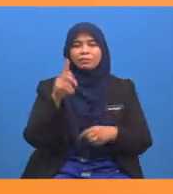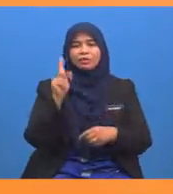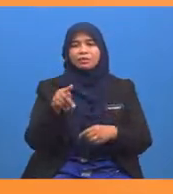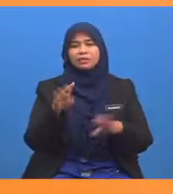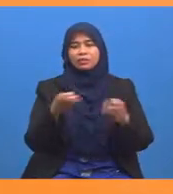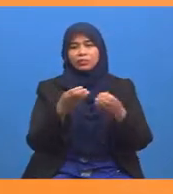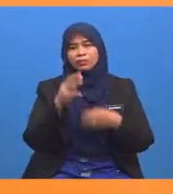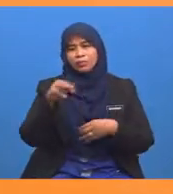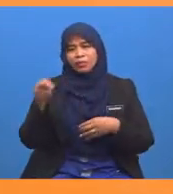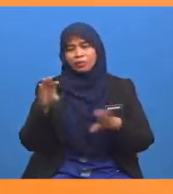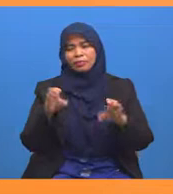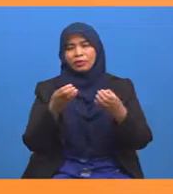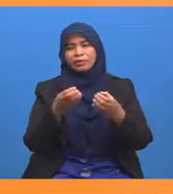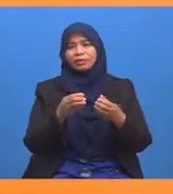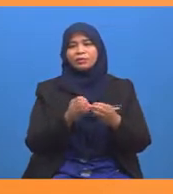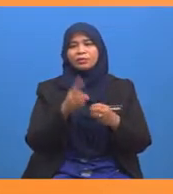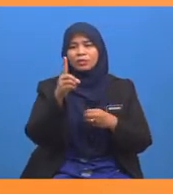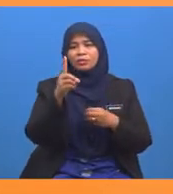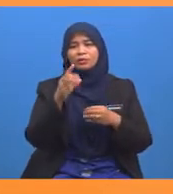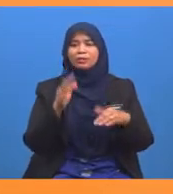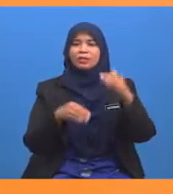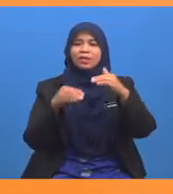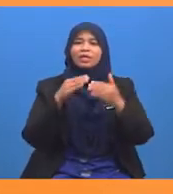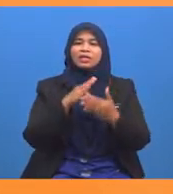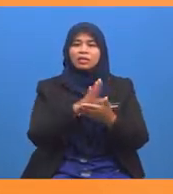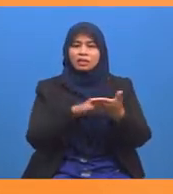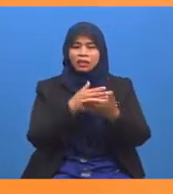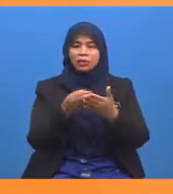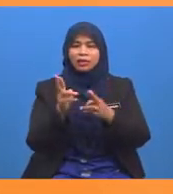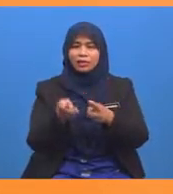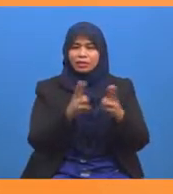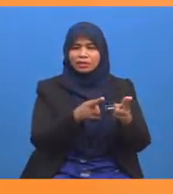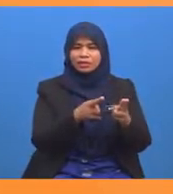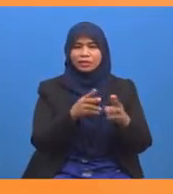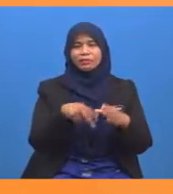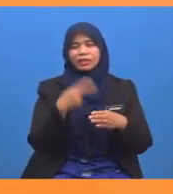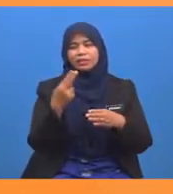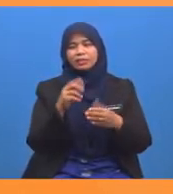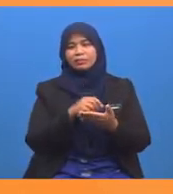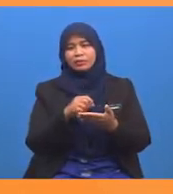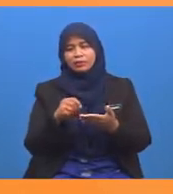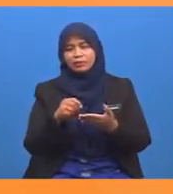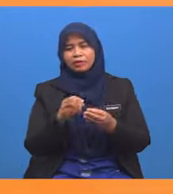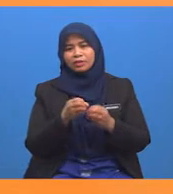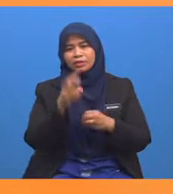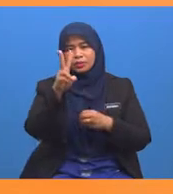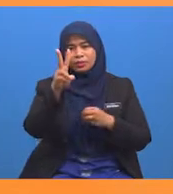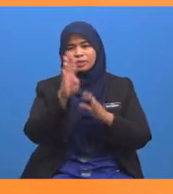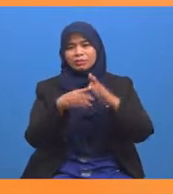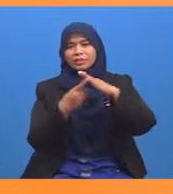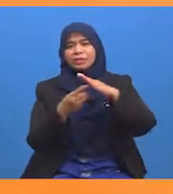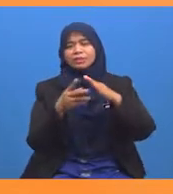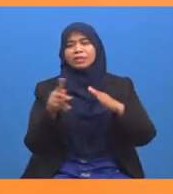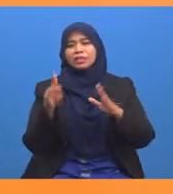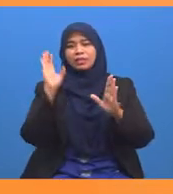hasilkan. Yang pertama, bina jadual perancangan penghasilan penulisan. Yang kedua, berdasarkan gambar masjid yang